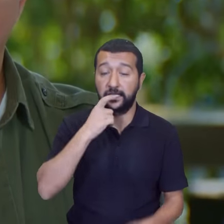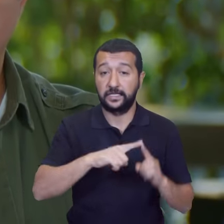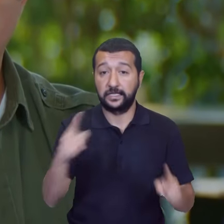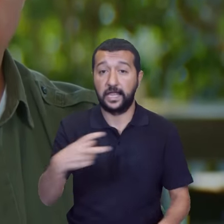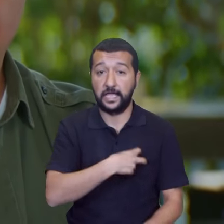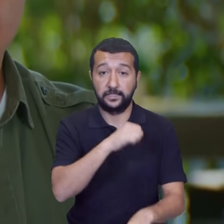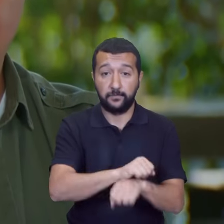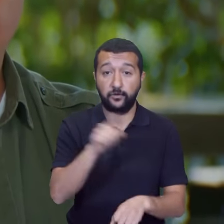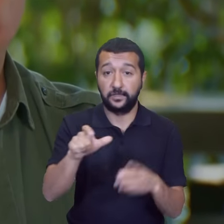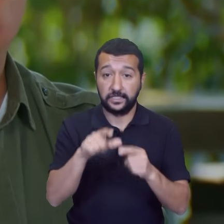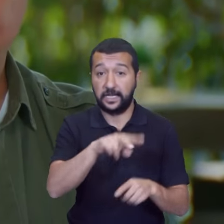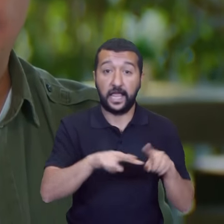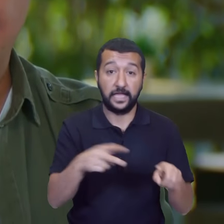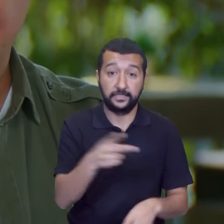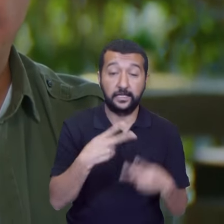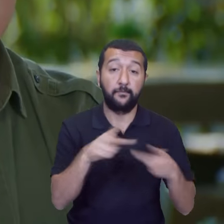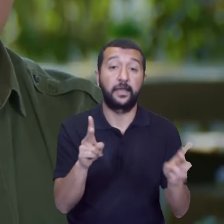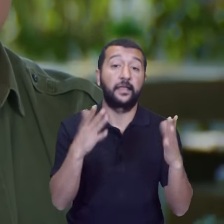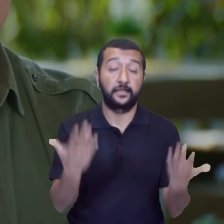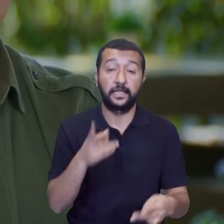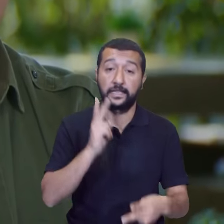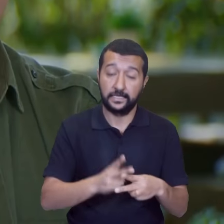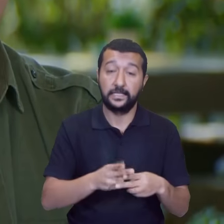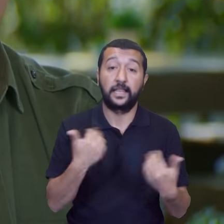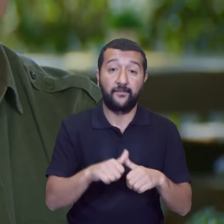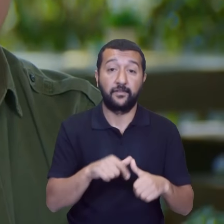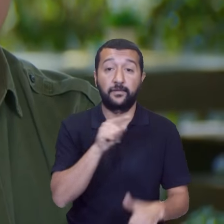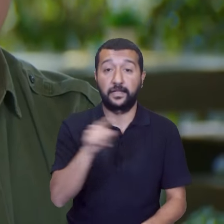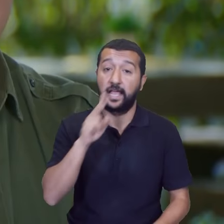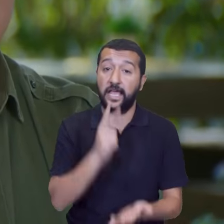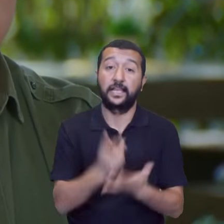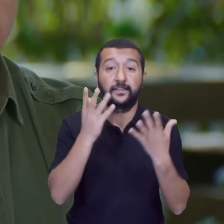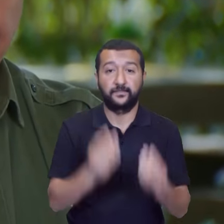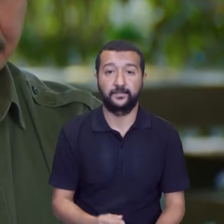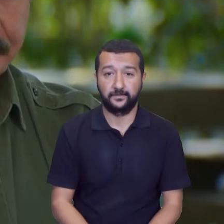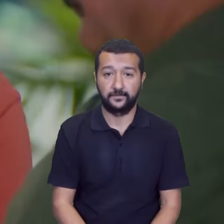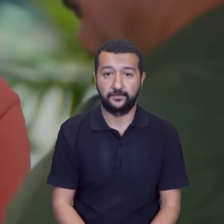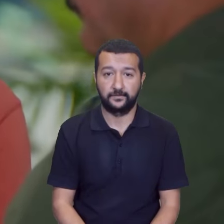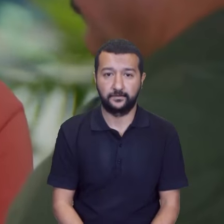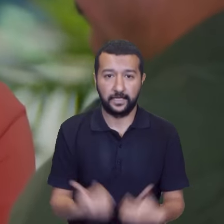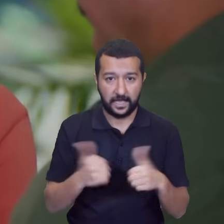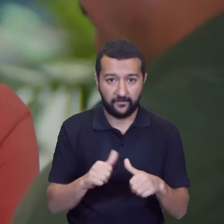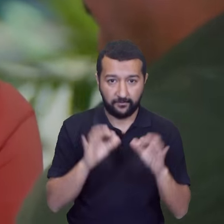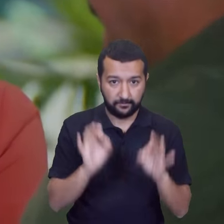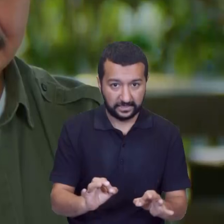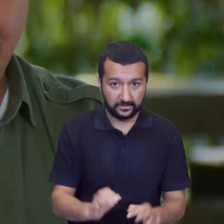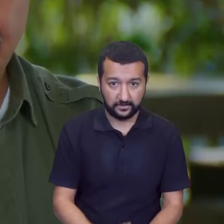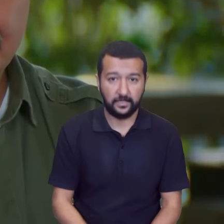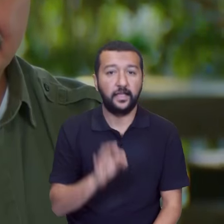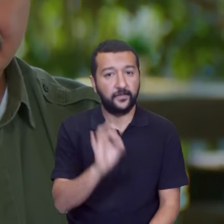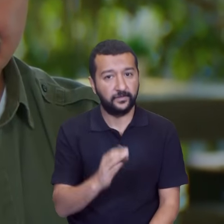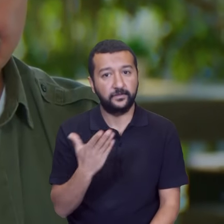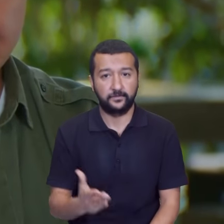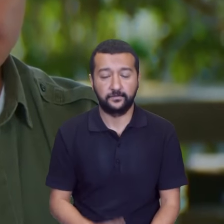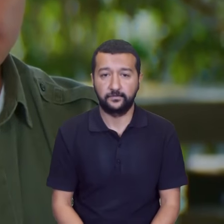aşk mahkumları Şener'le Ayşe'nin beraatine, Tezel'den evlenmelerine karar verildi. Evlenmelerine mi?